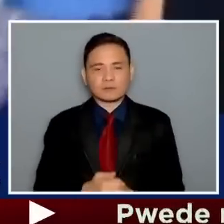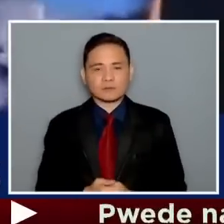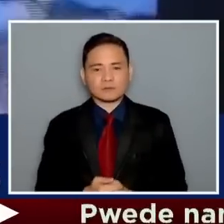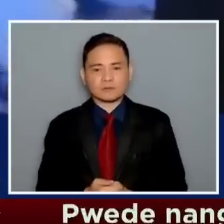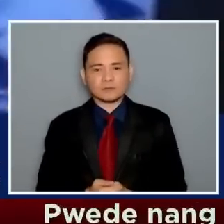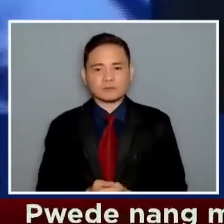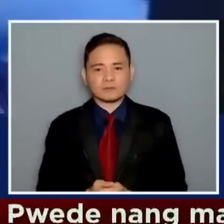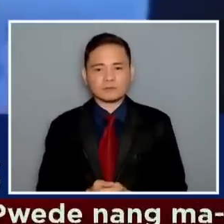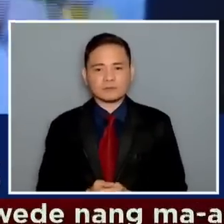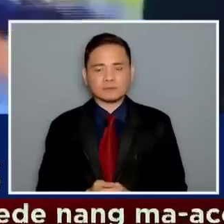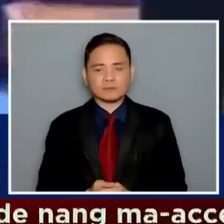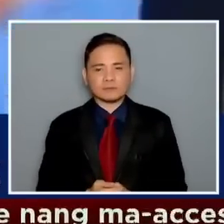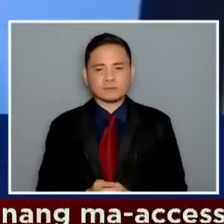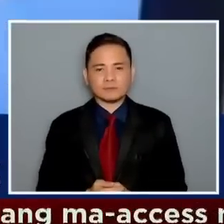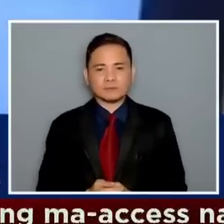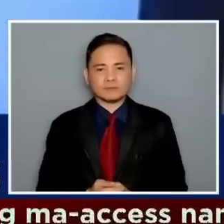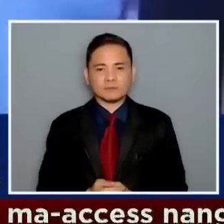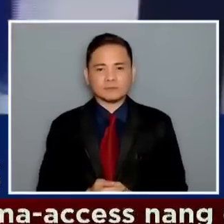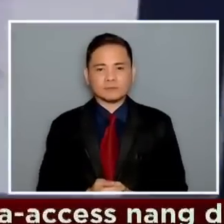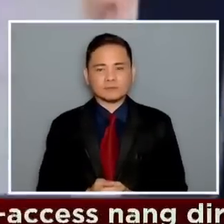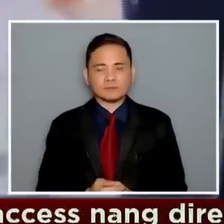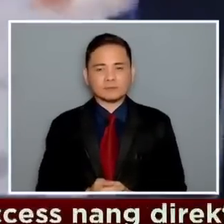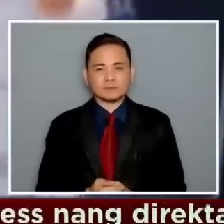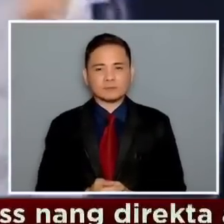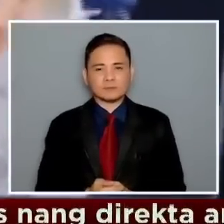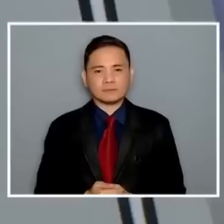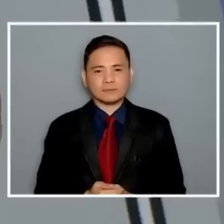Guzman, ABS-CBN News.